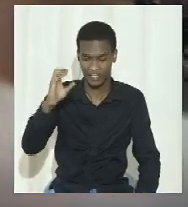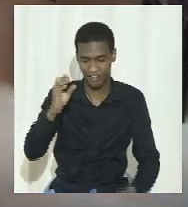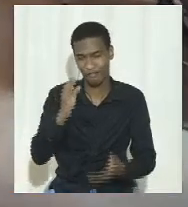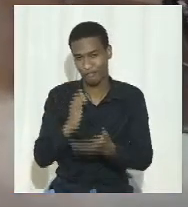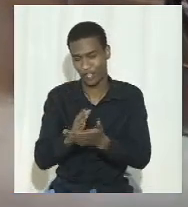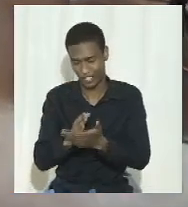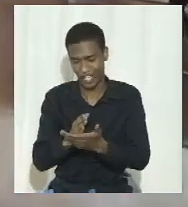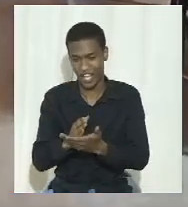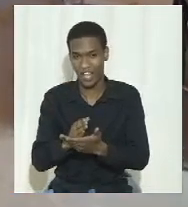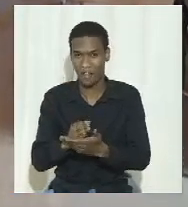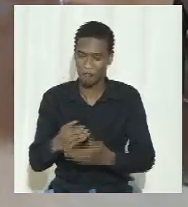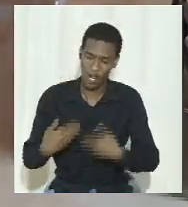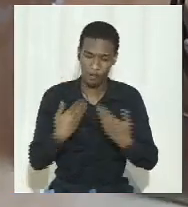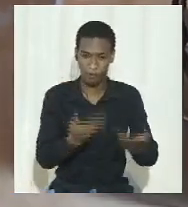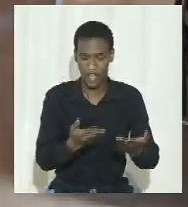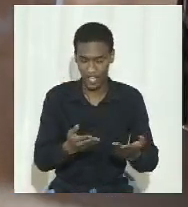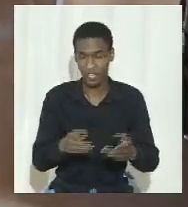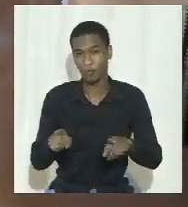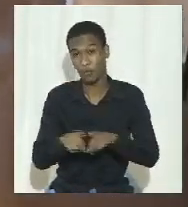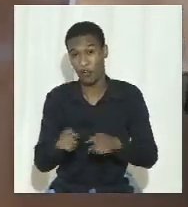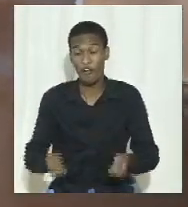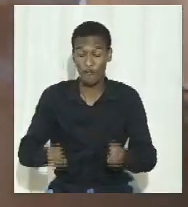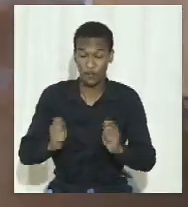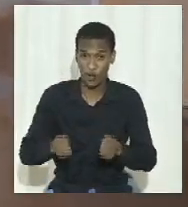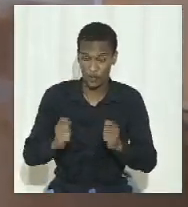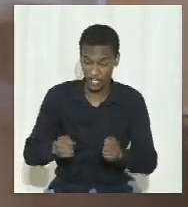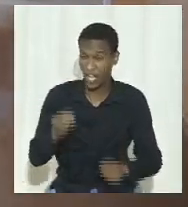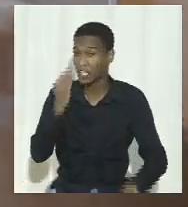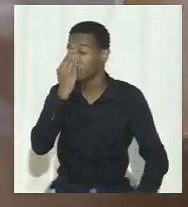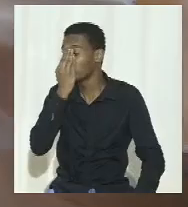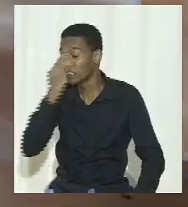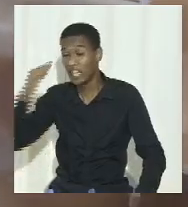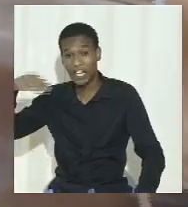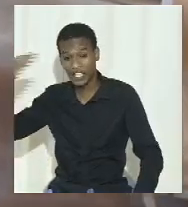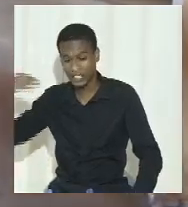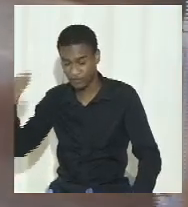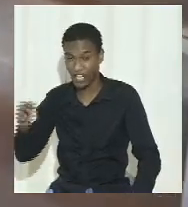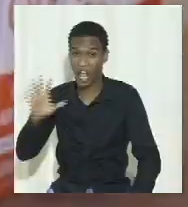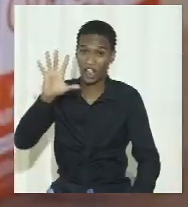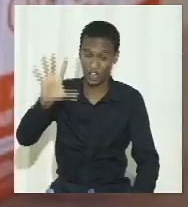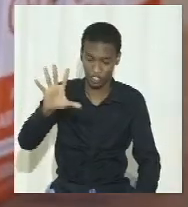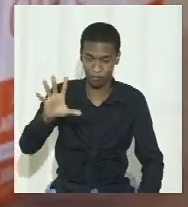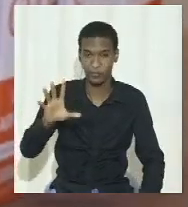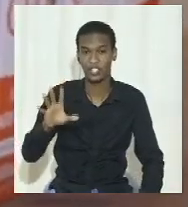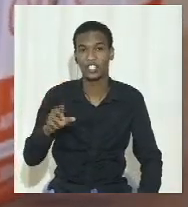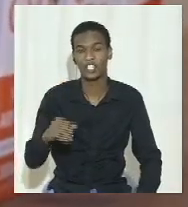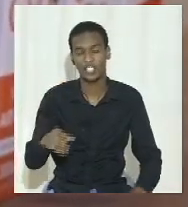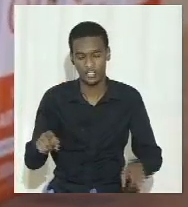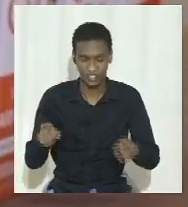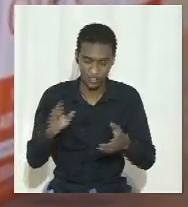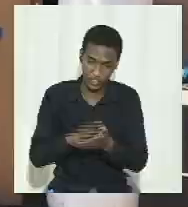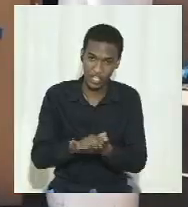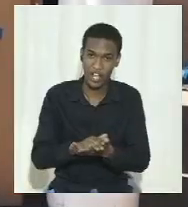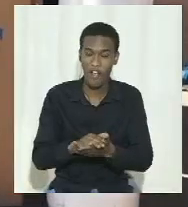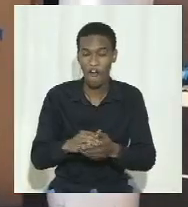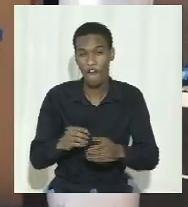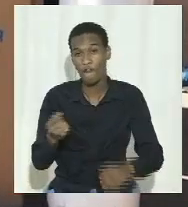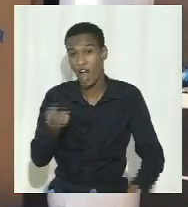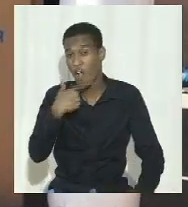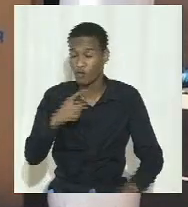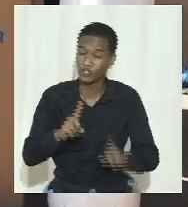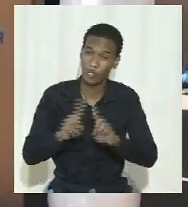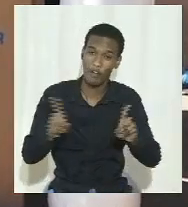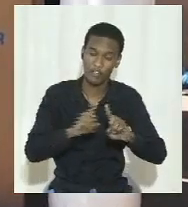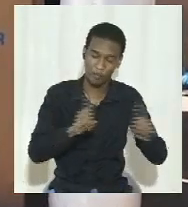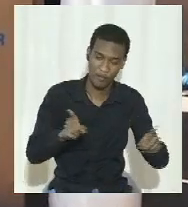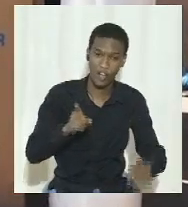fitaovana ahafahana miasa toy ny concentrateur d'oxygène misa dimy sy ireo fanafody isan-karazany ihany koa ny centre diocèse de santé